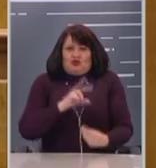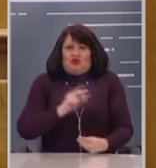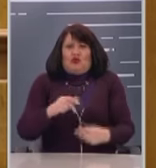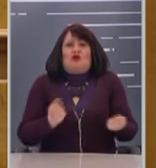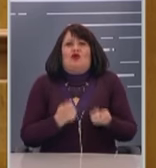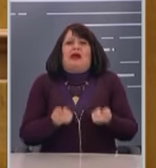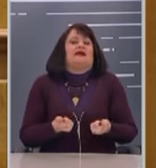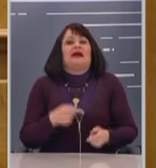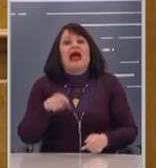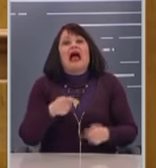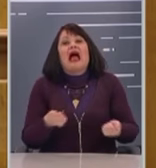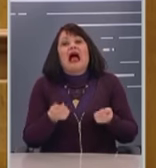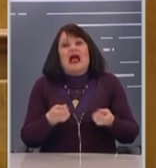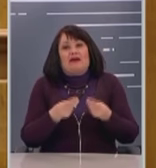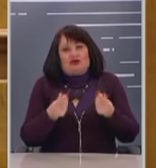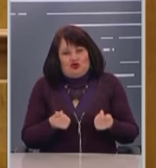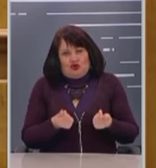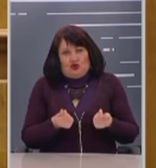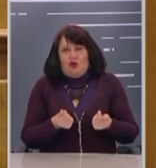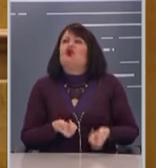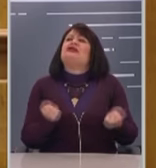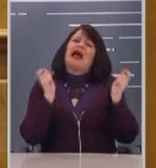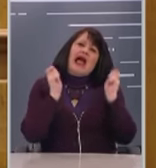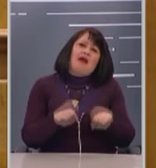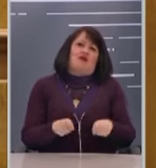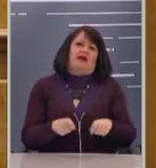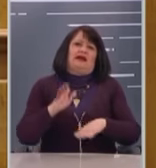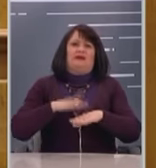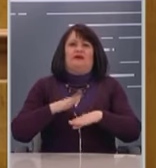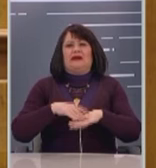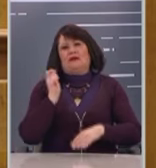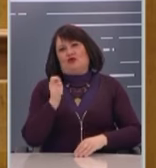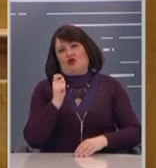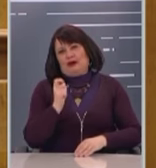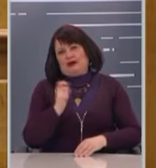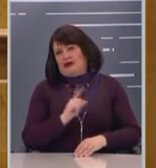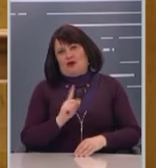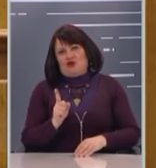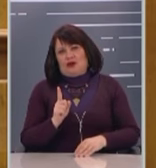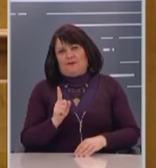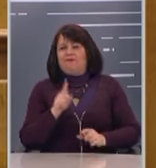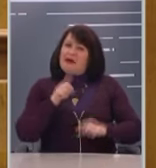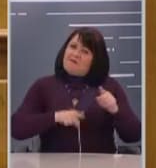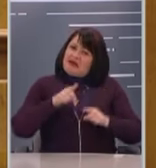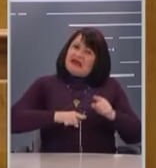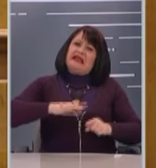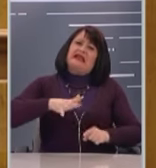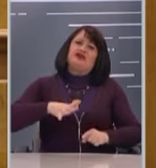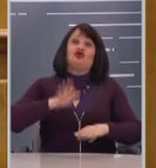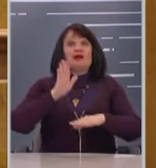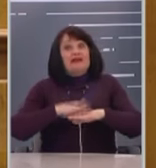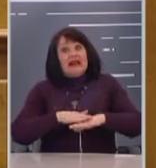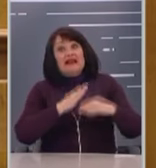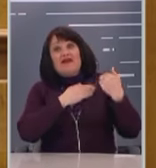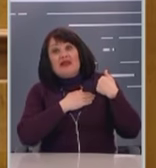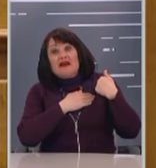δεν πρόκειται να σας απαλλάξει από τον καταλογισμό των τεράστιων πολιτικών και για ορισμένους ενδεχομένως και ποινικών ευθυνών, αυτό δεν